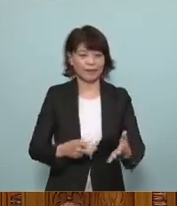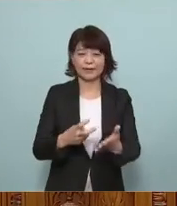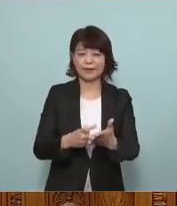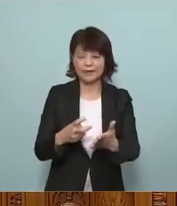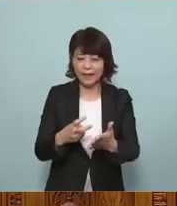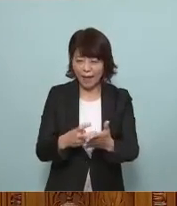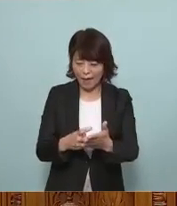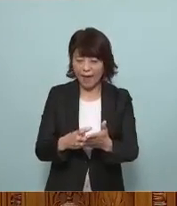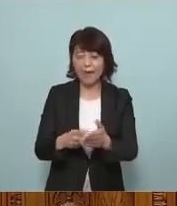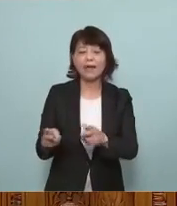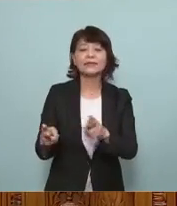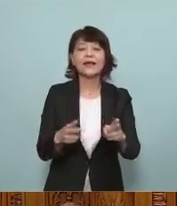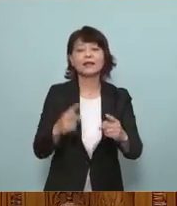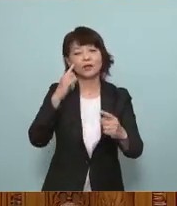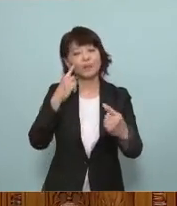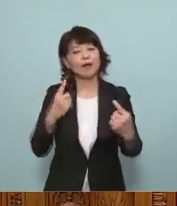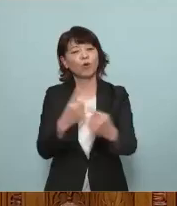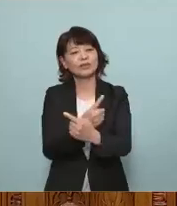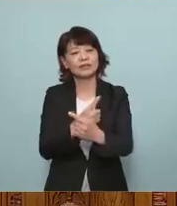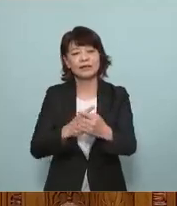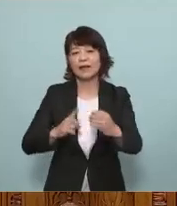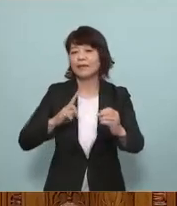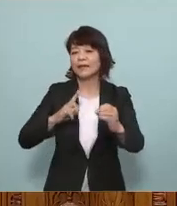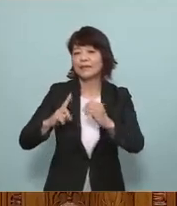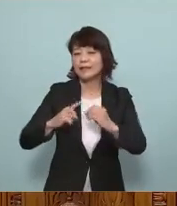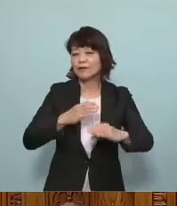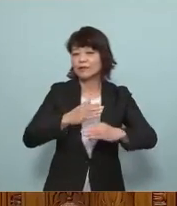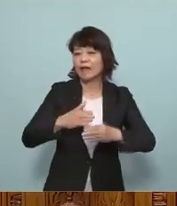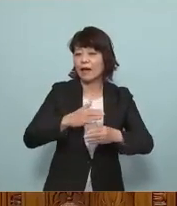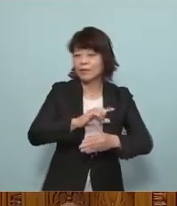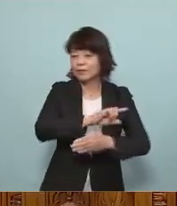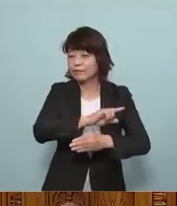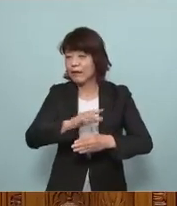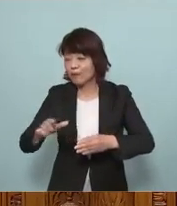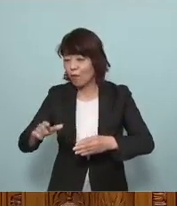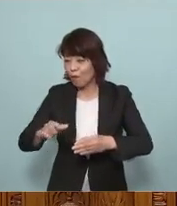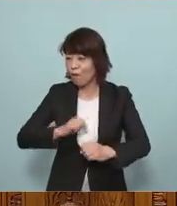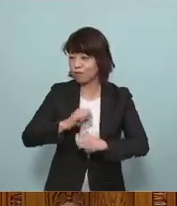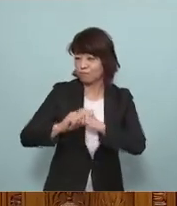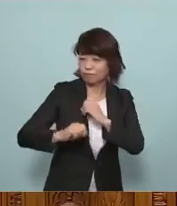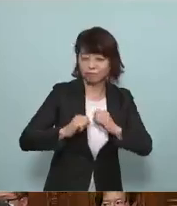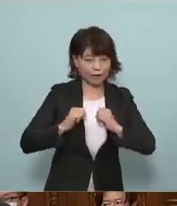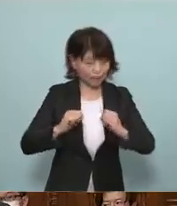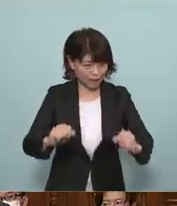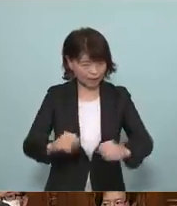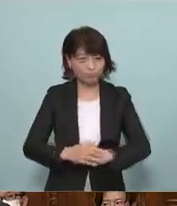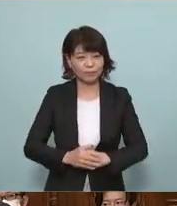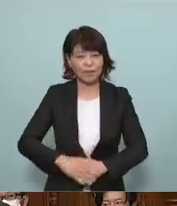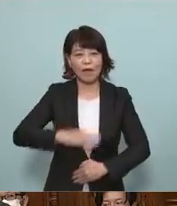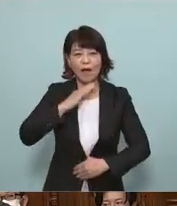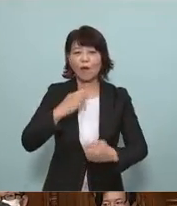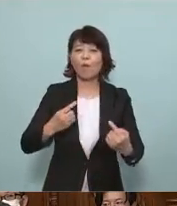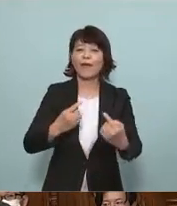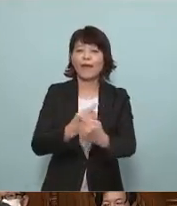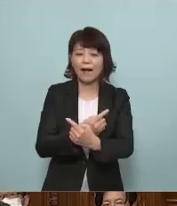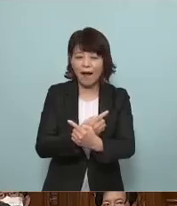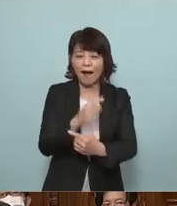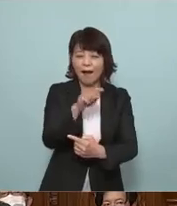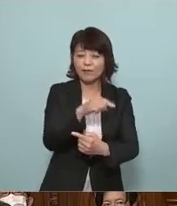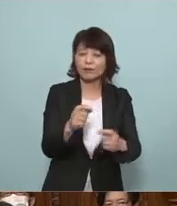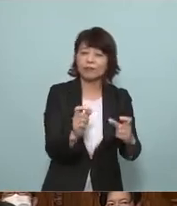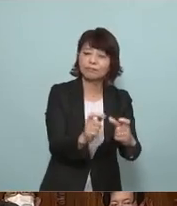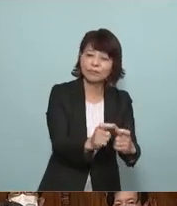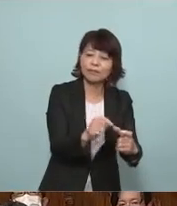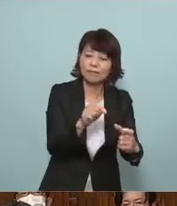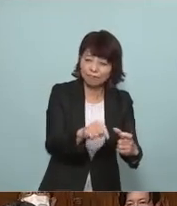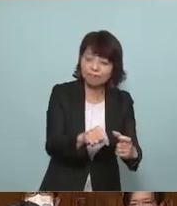し、デジタルサービスの実装を一体的に動かしていきます。高齢化や過疎化などに直面